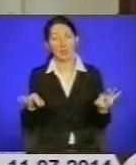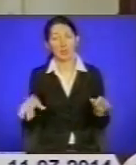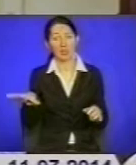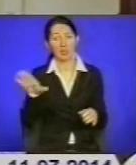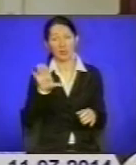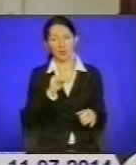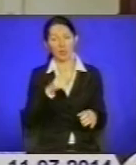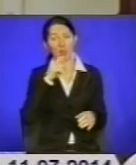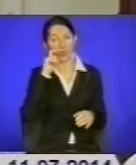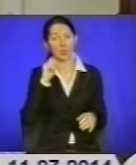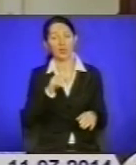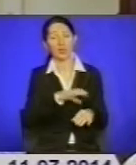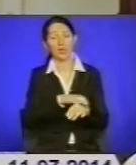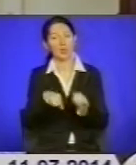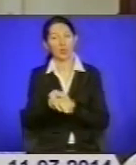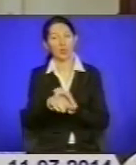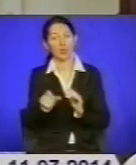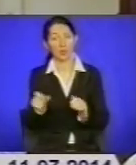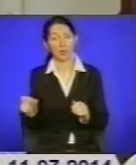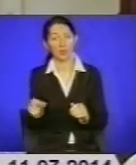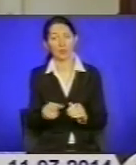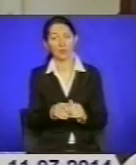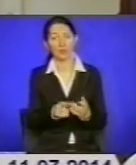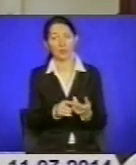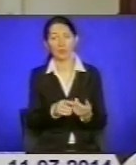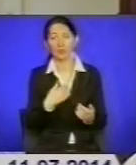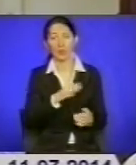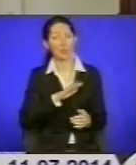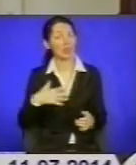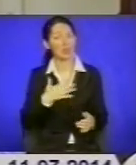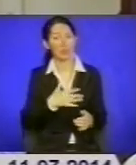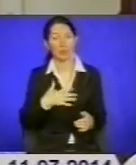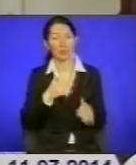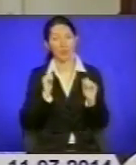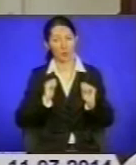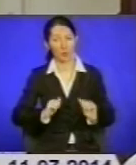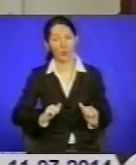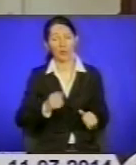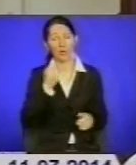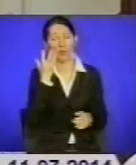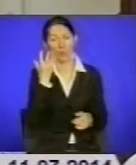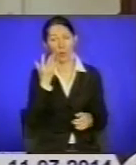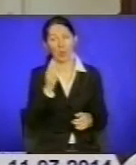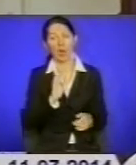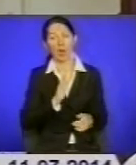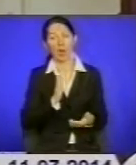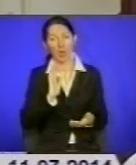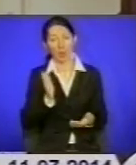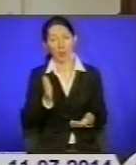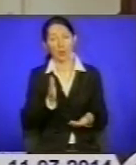числі і Надії. І ми не заспокоїмося, поки ми не будемо мати